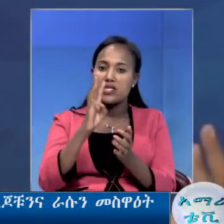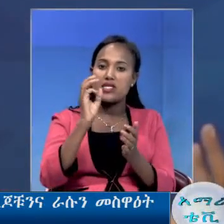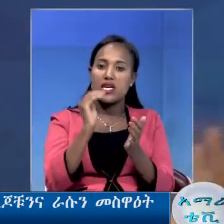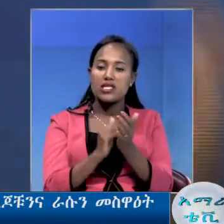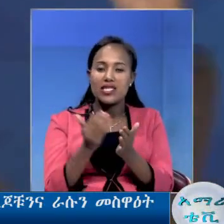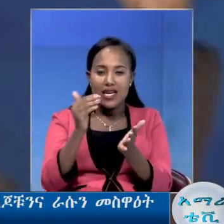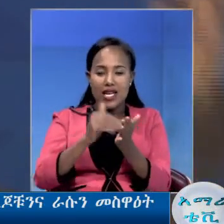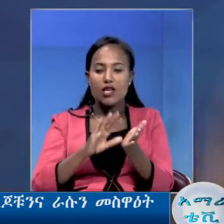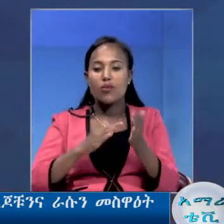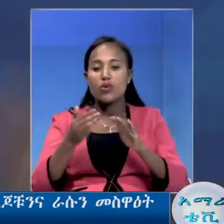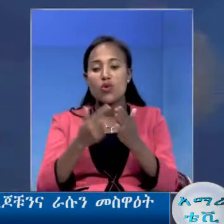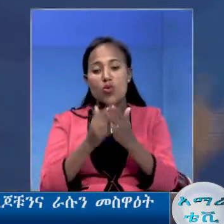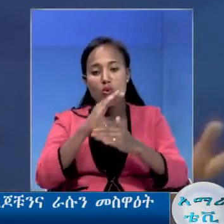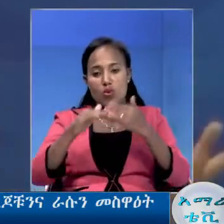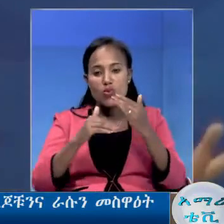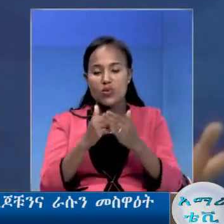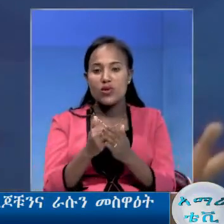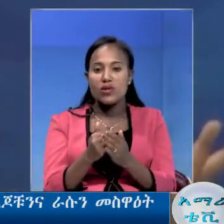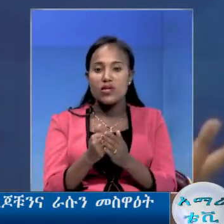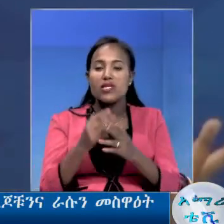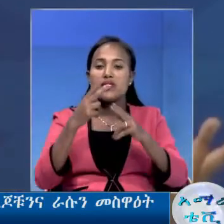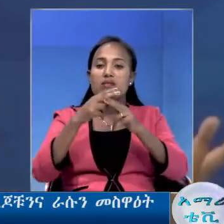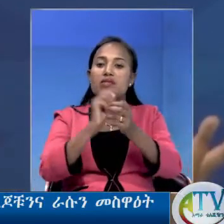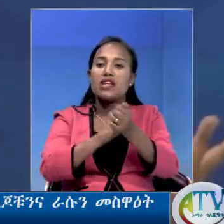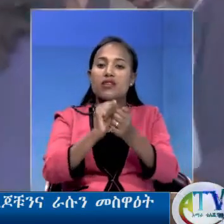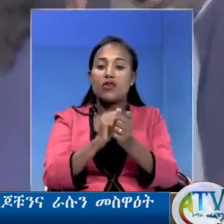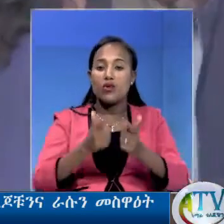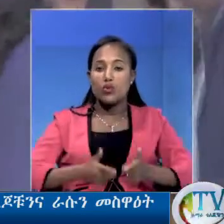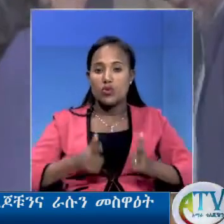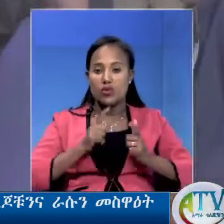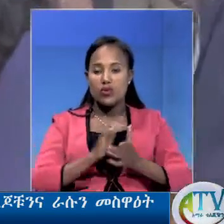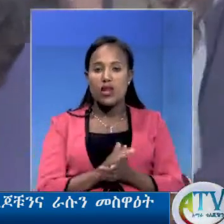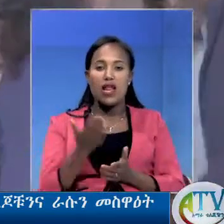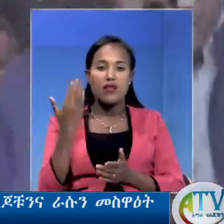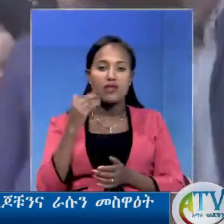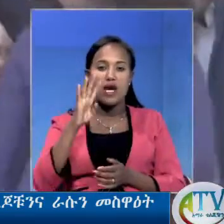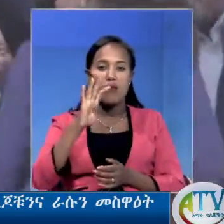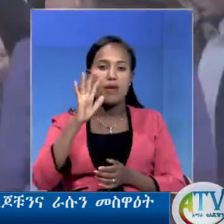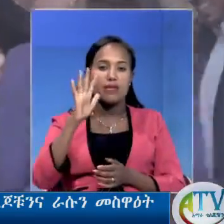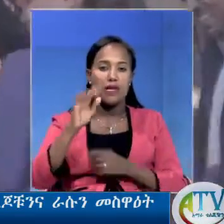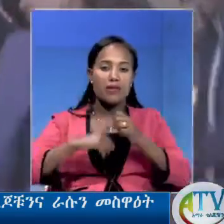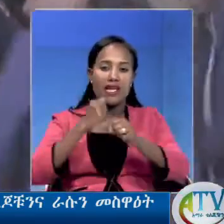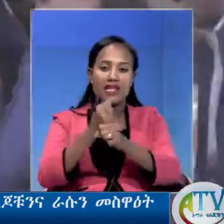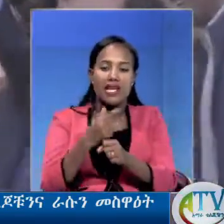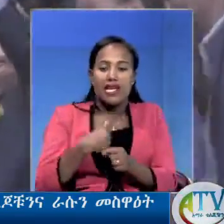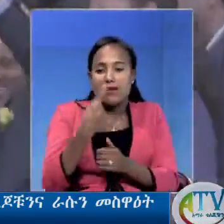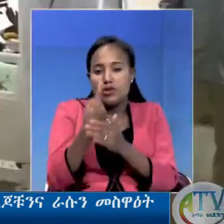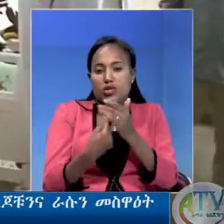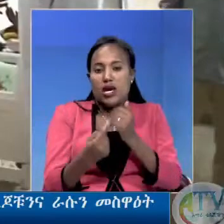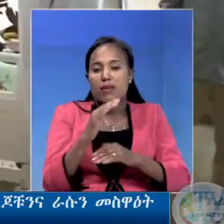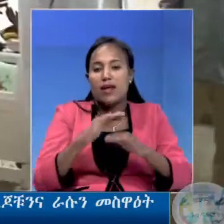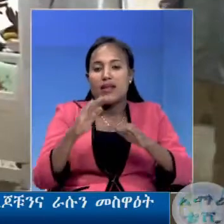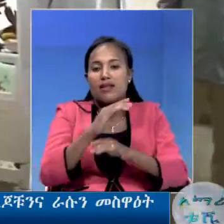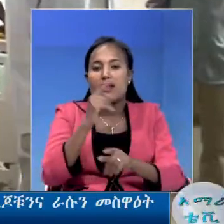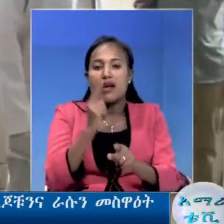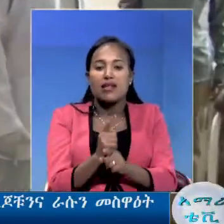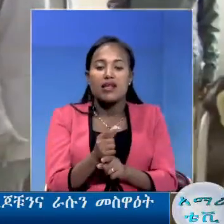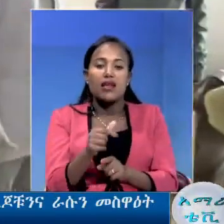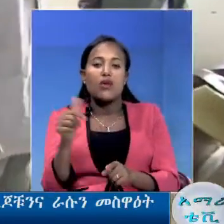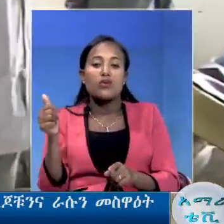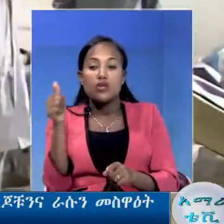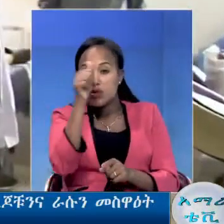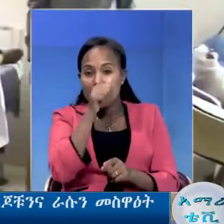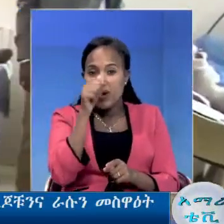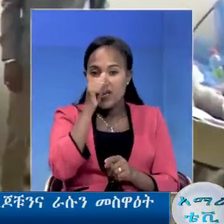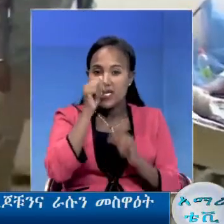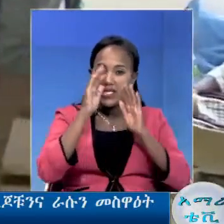ናቸው። የሁሉ ነው ነፍስ ሲያጠፉ የኖሩት እነዚህ ሰዎች። ላለፉት 45 አመታት የኔ ብቻ የበላይነት ይረጋጋት የሌሎች